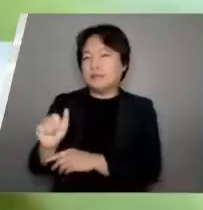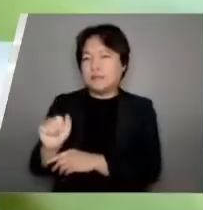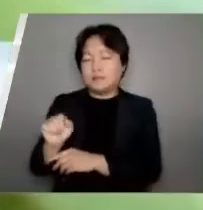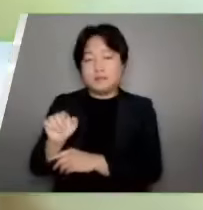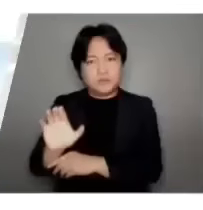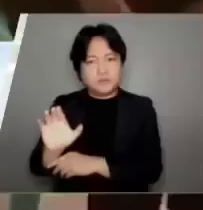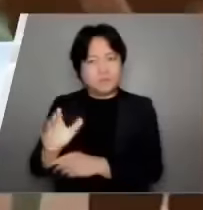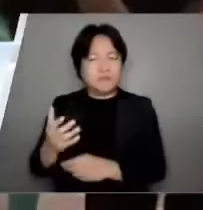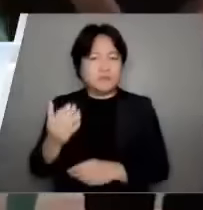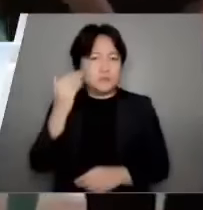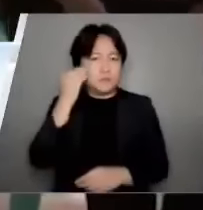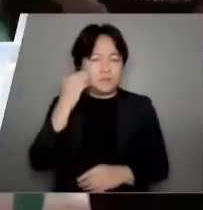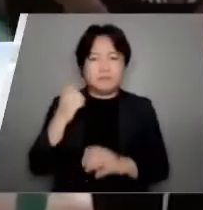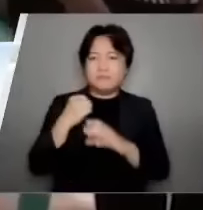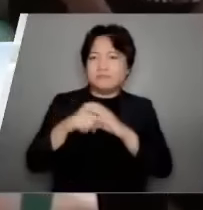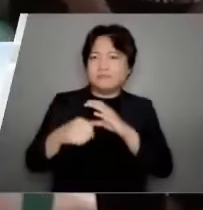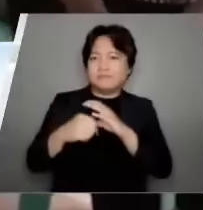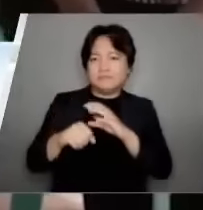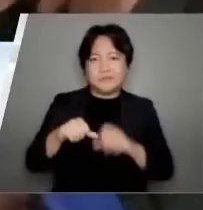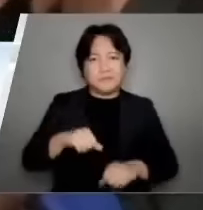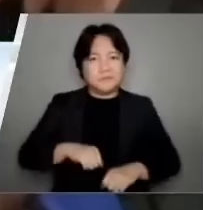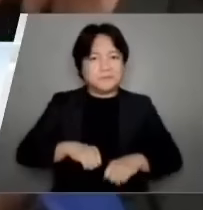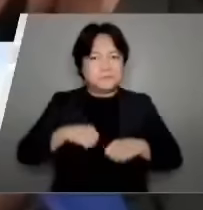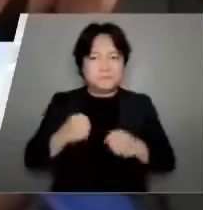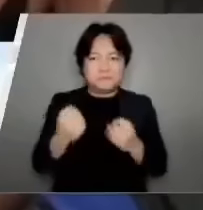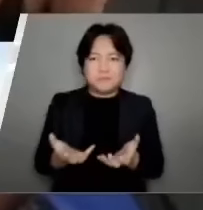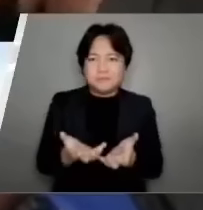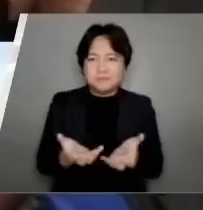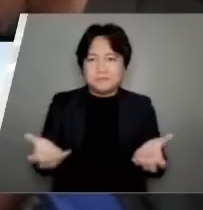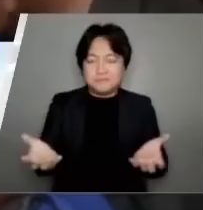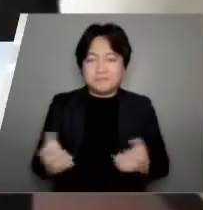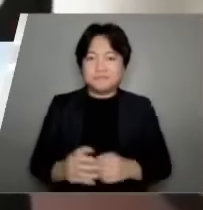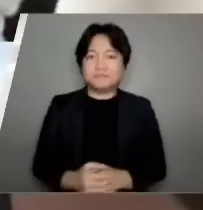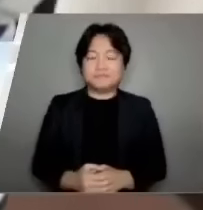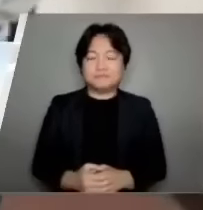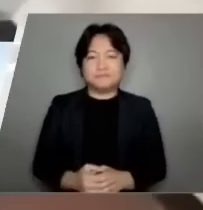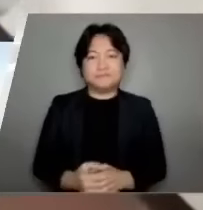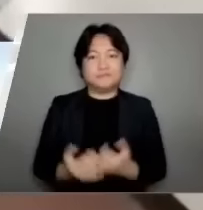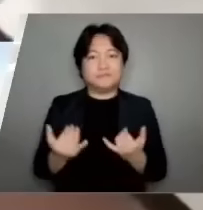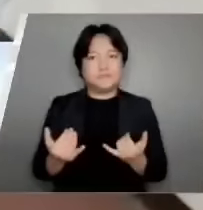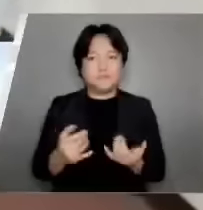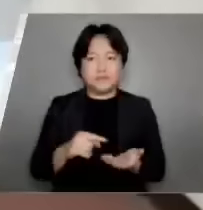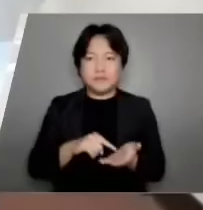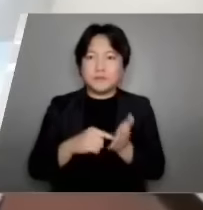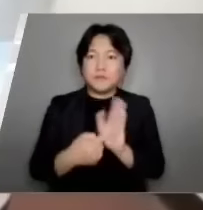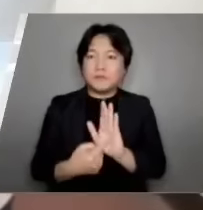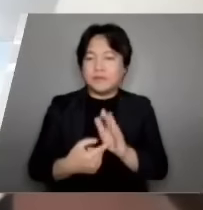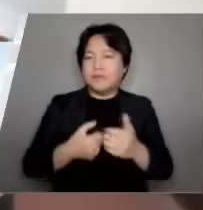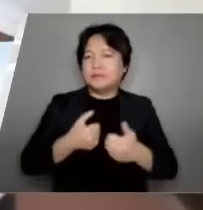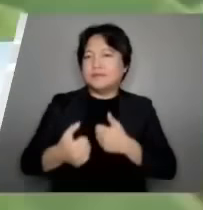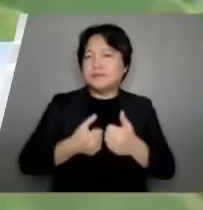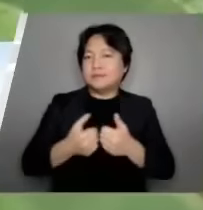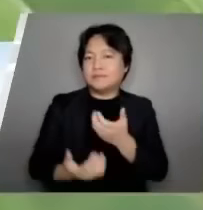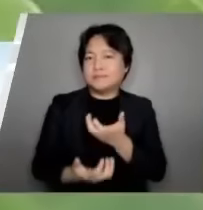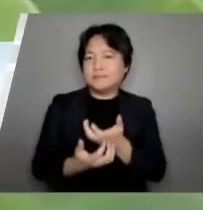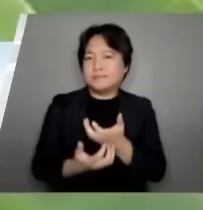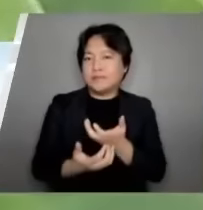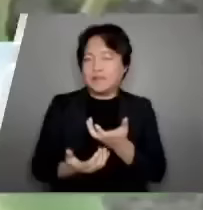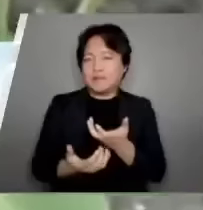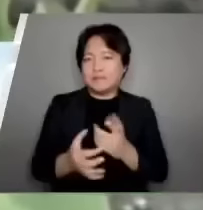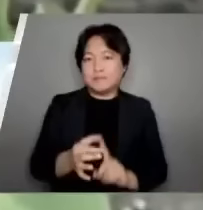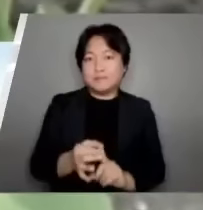sa Camarines Sur. Kaya sa kanilang Agri Day, idinaos ang isang cooking contest kung saan ang main ingredient,